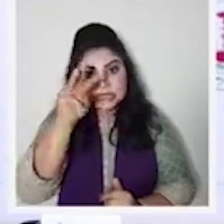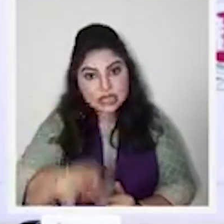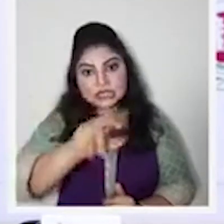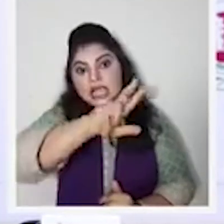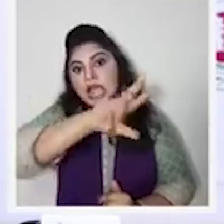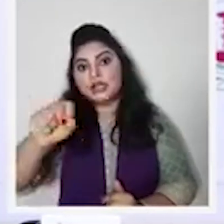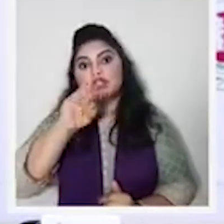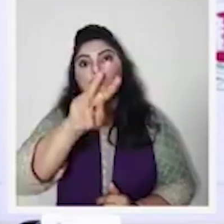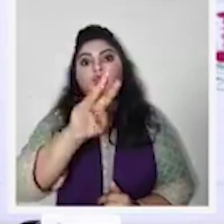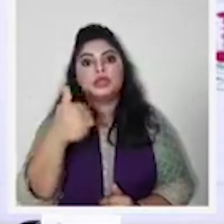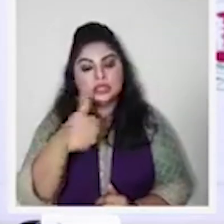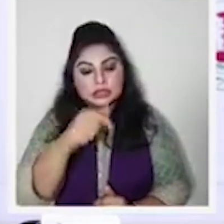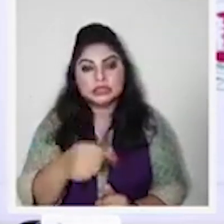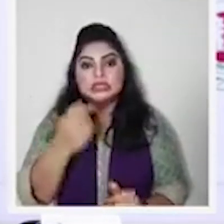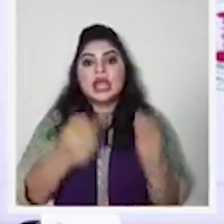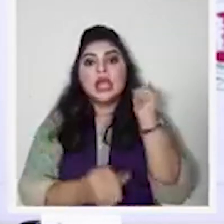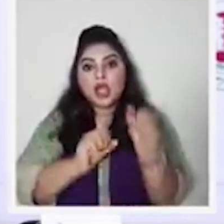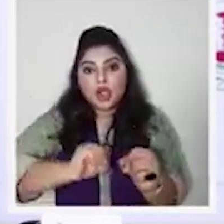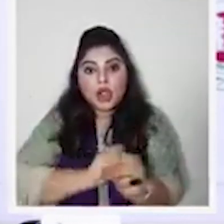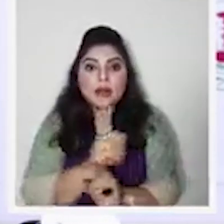সারা বিশ্বে 24 ঘন্টায় শনাক্ত হয়েছেন